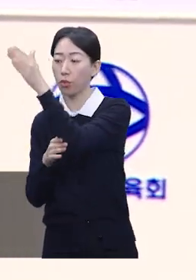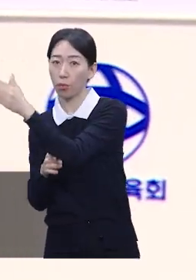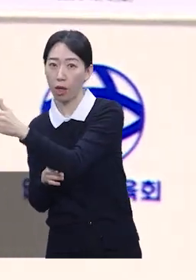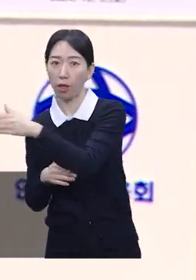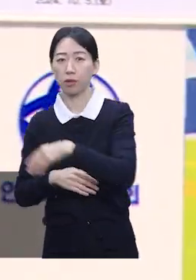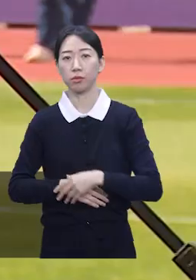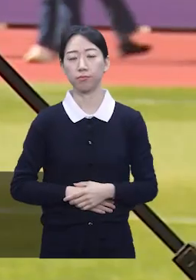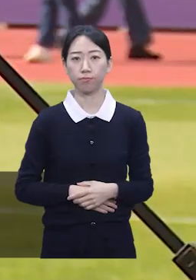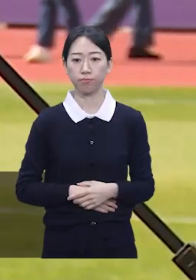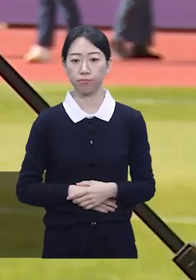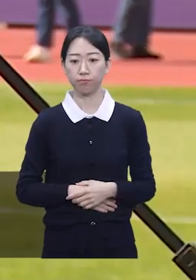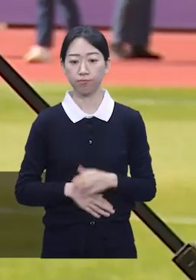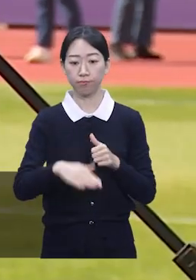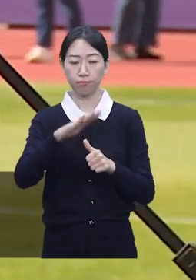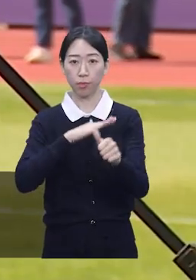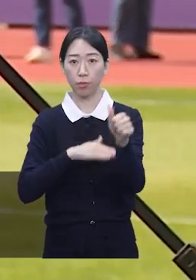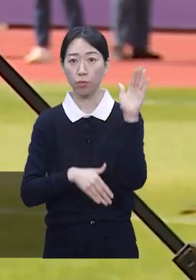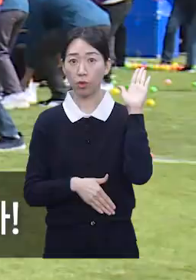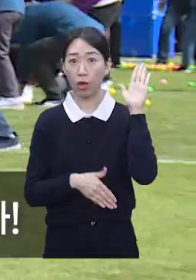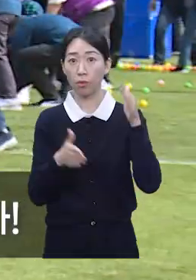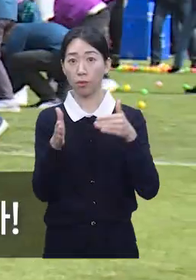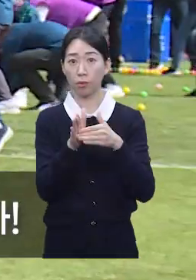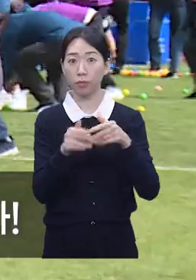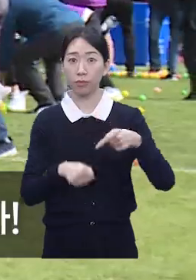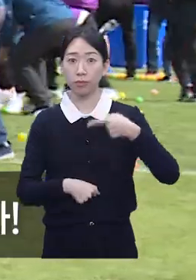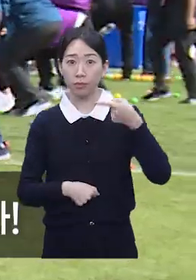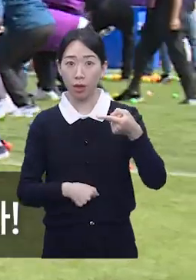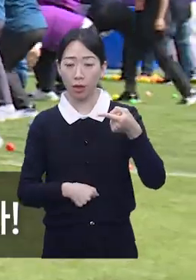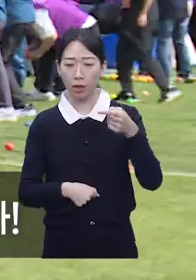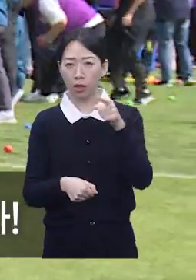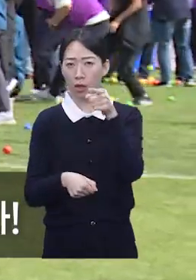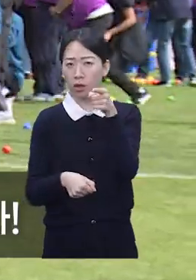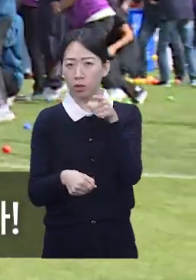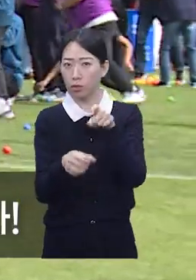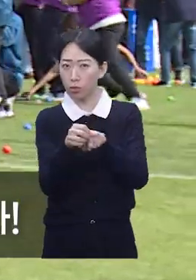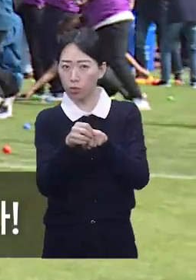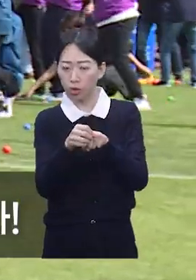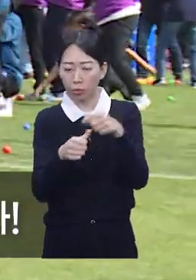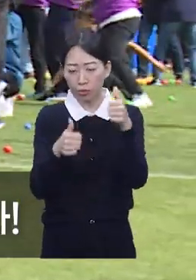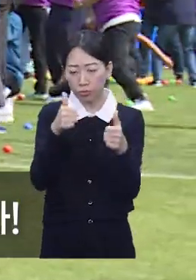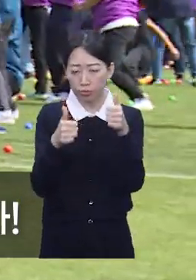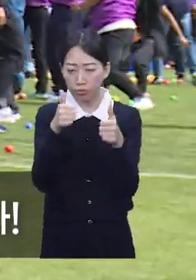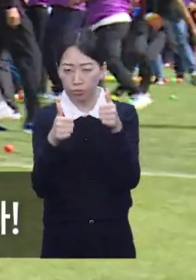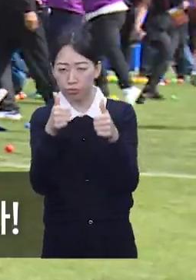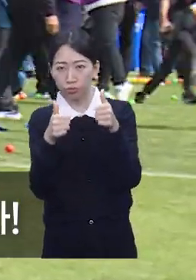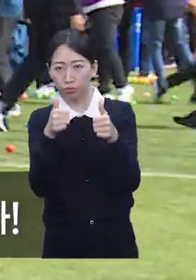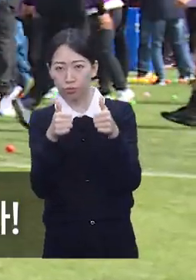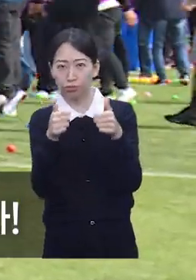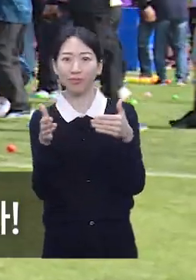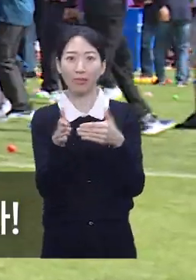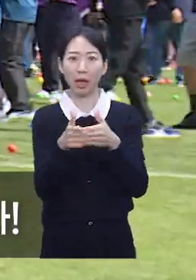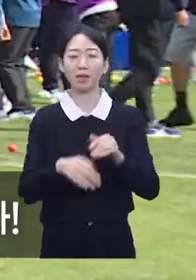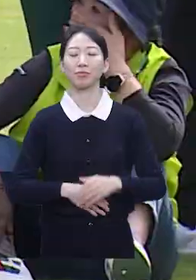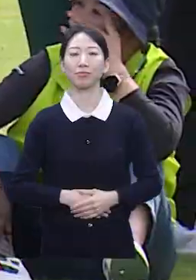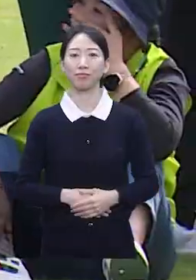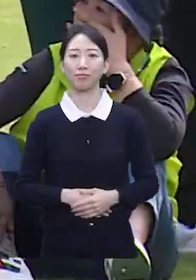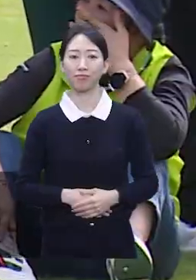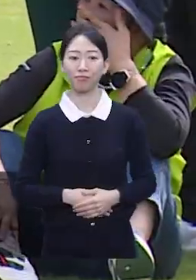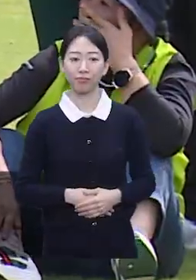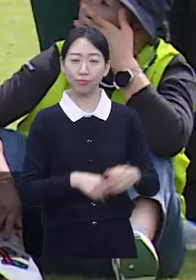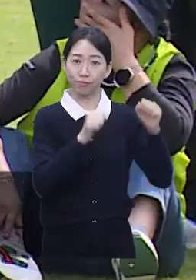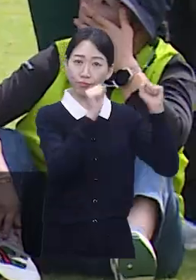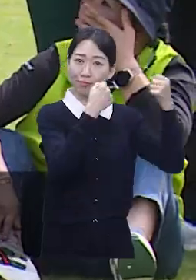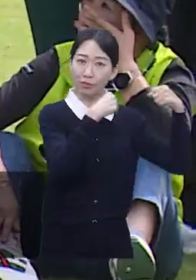반납합니다. 선수 대표 선서회에 이어 우승기를 차지하기 위한 선수들의 치열한 승부가 펼쳐졌습니다.